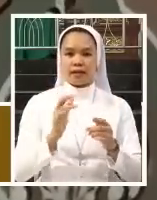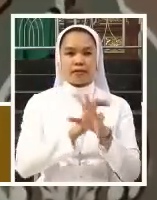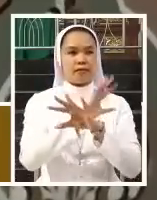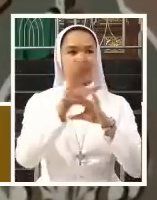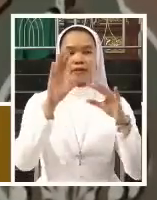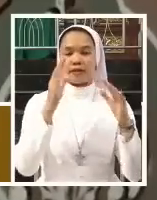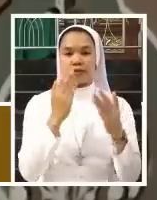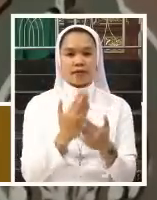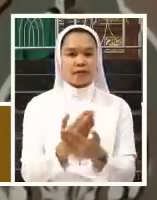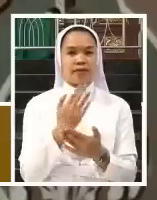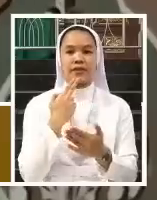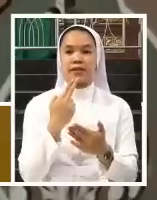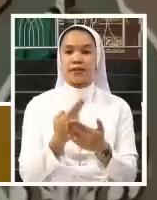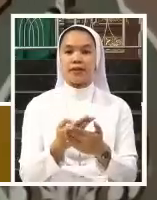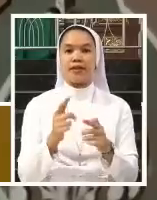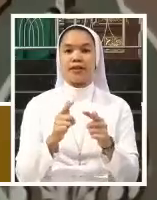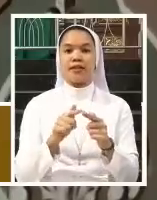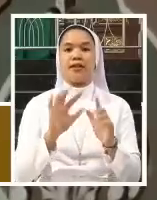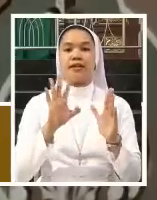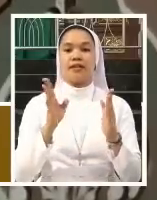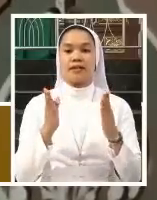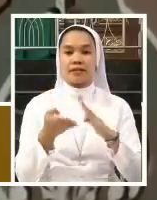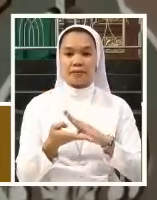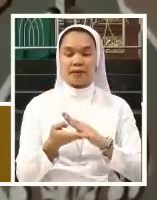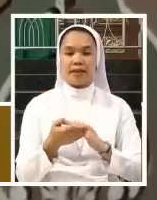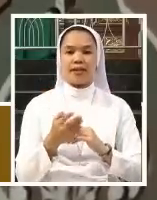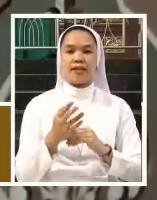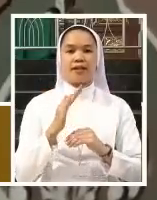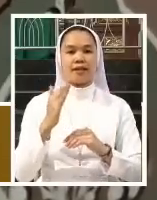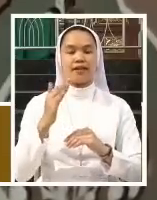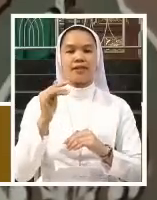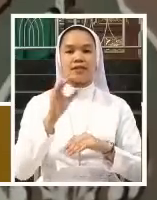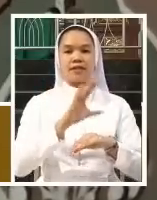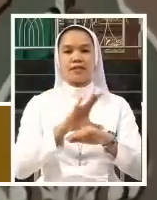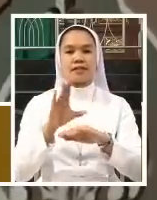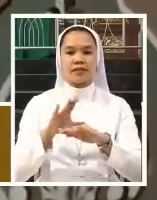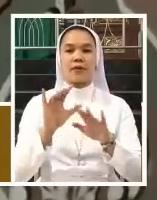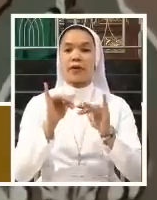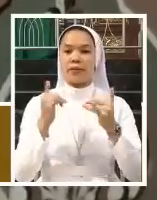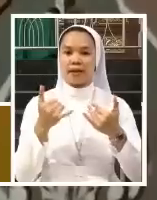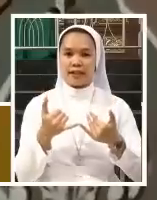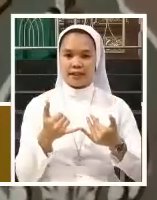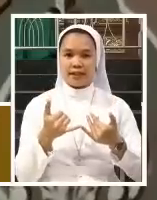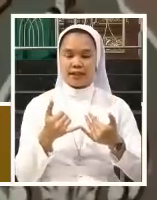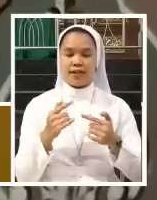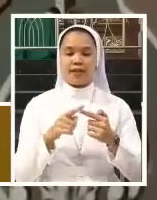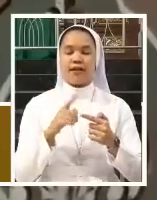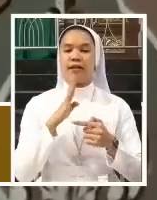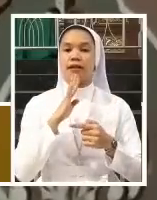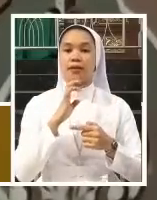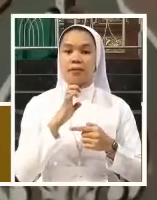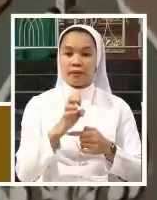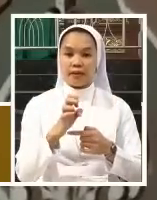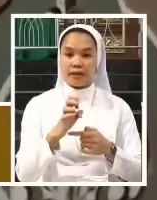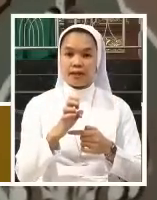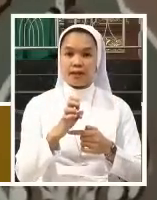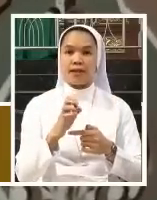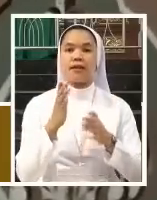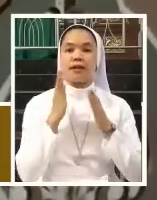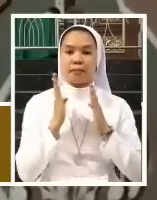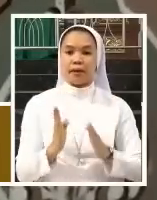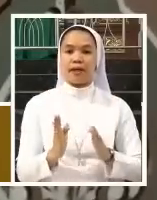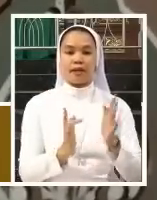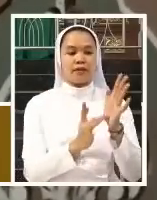together to be His church community, to be the body of